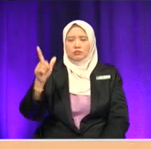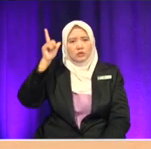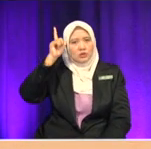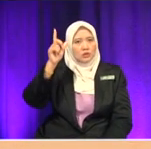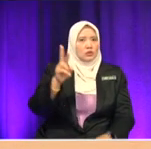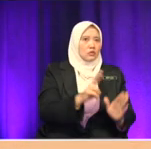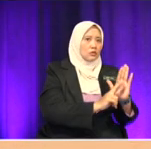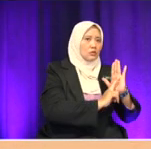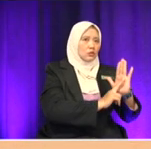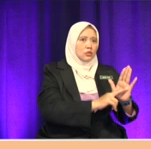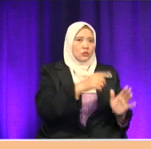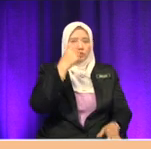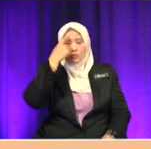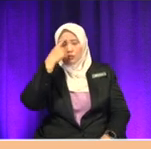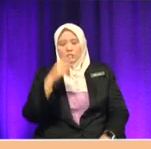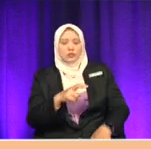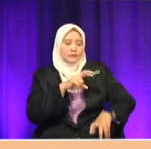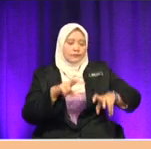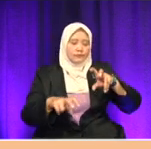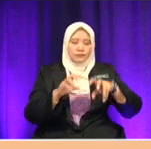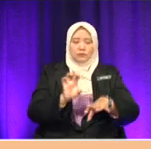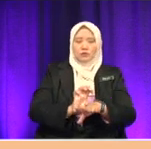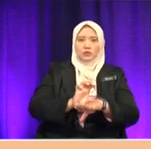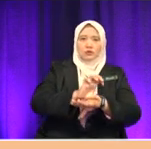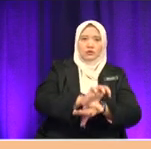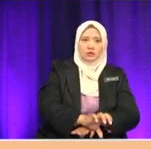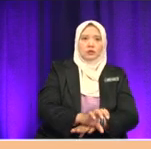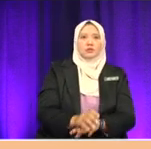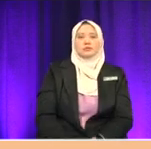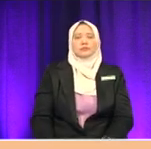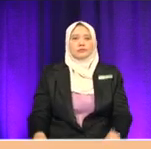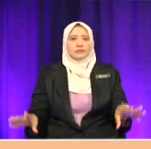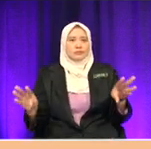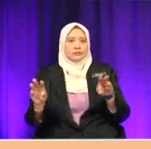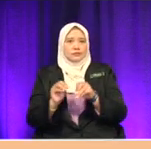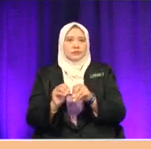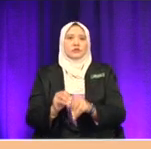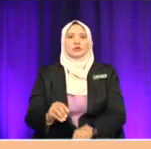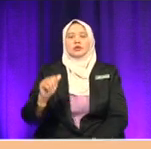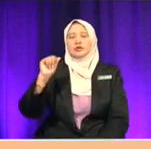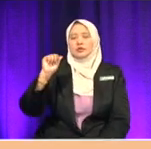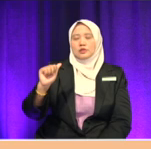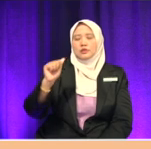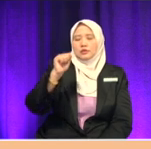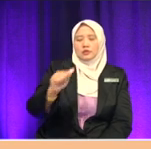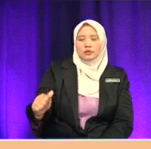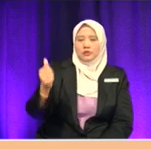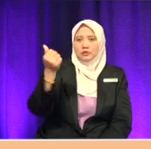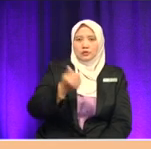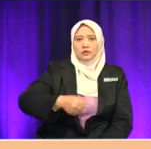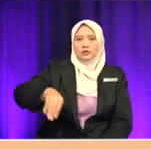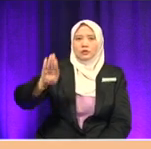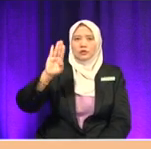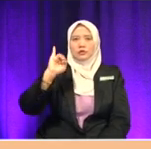untuk mengkaji kesan kepekatan antibiotik. Kita belajar kan kalau antibiotik pekat jadi macam